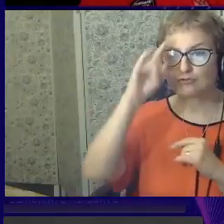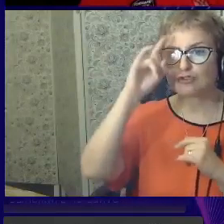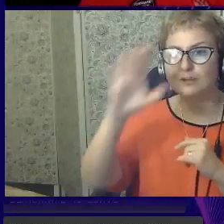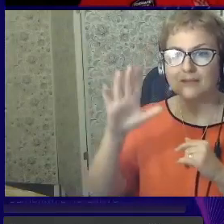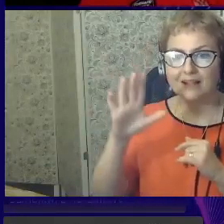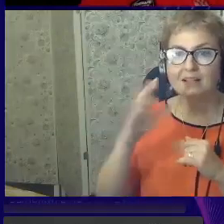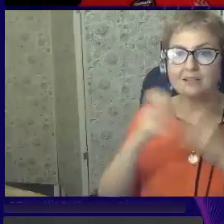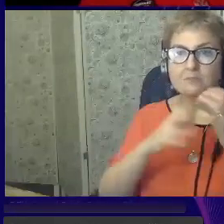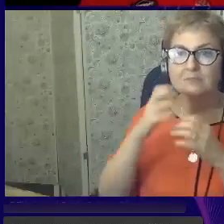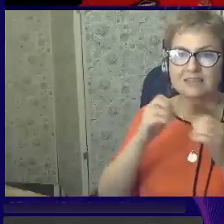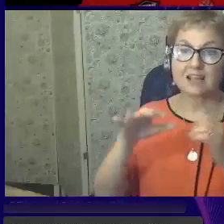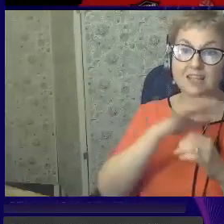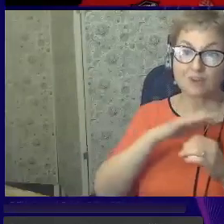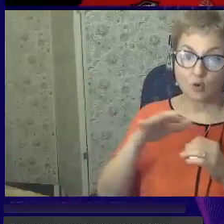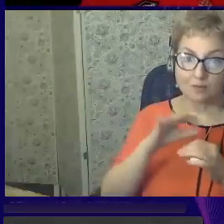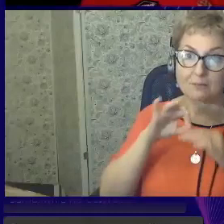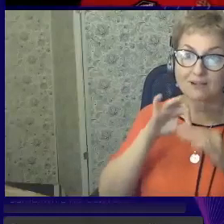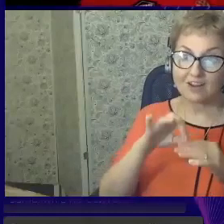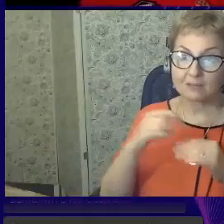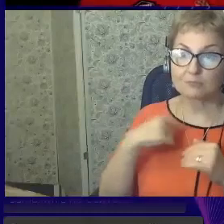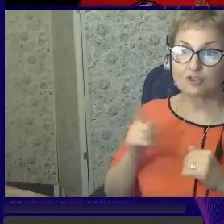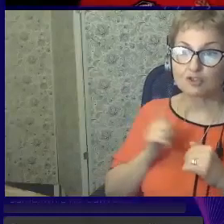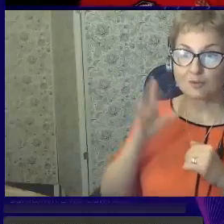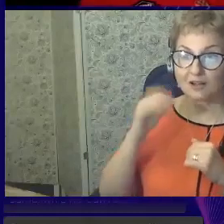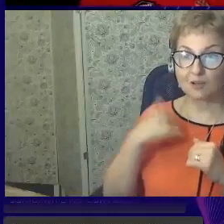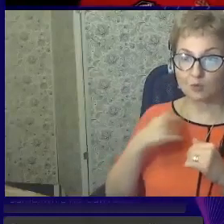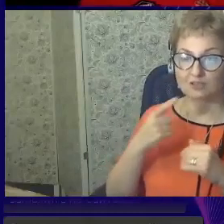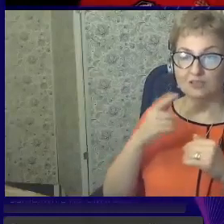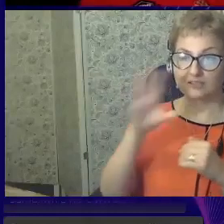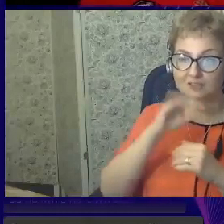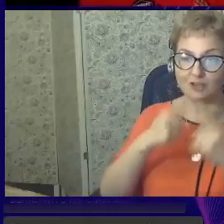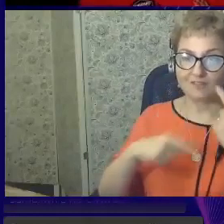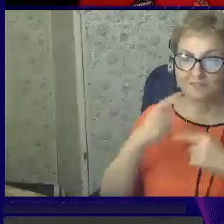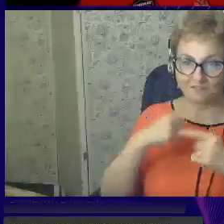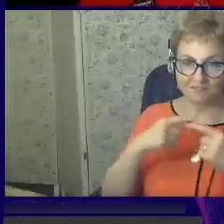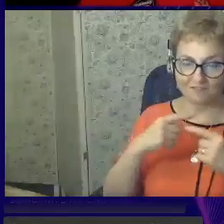чемпионаты мира и Европы. Ну, во всяком случае, проводились, мы ждем, когда у нас все возобновится.